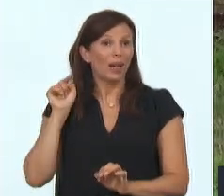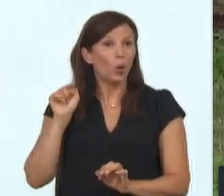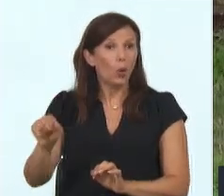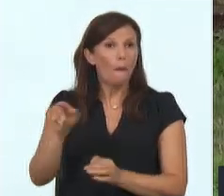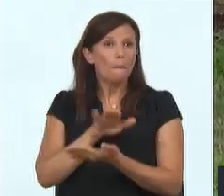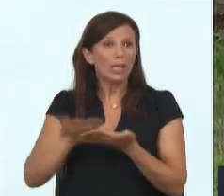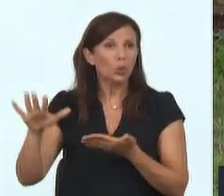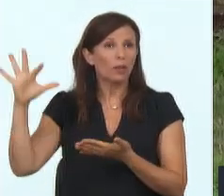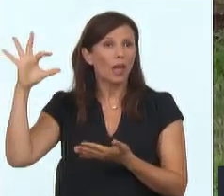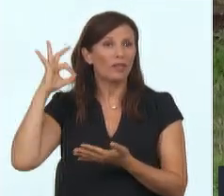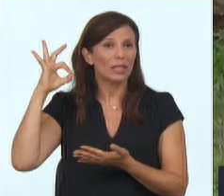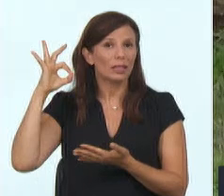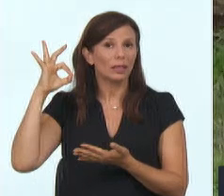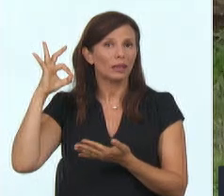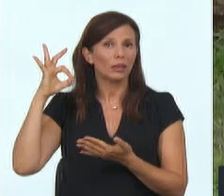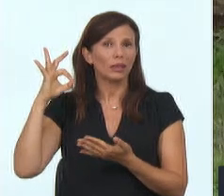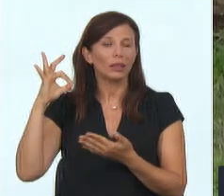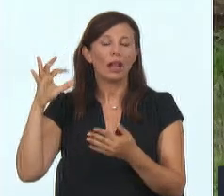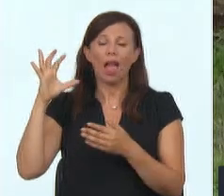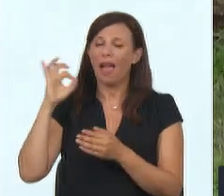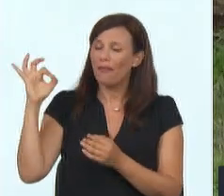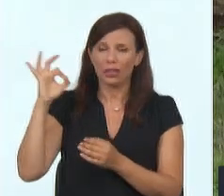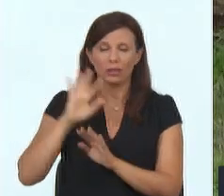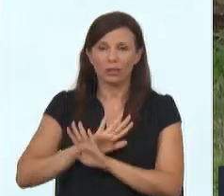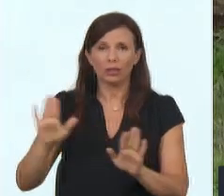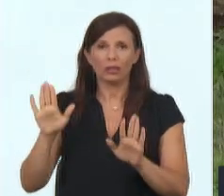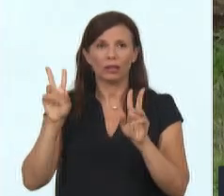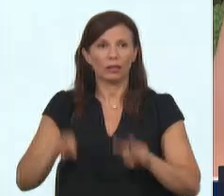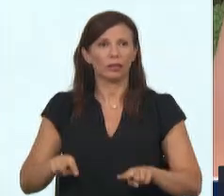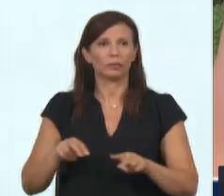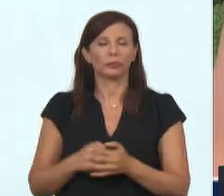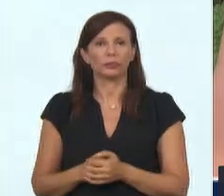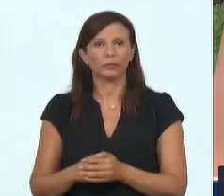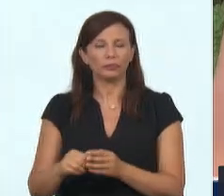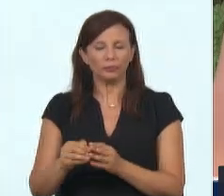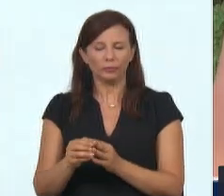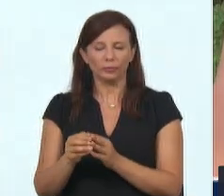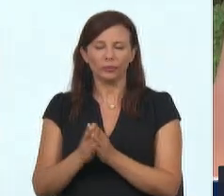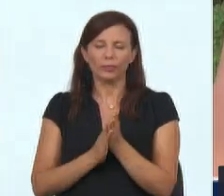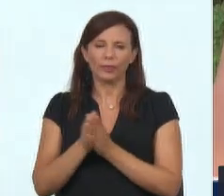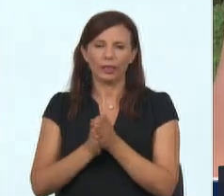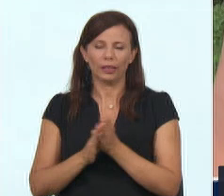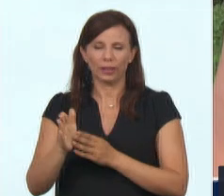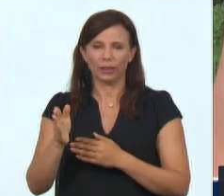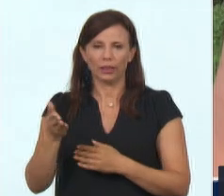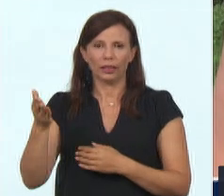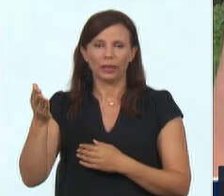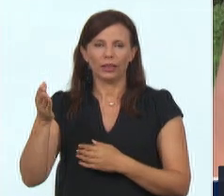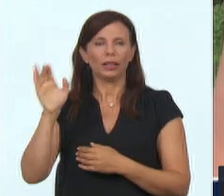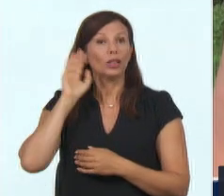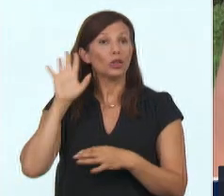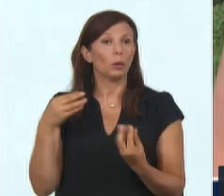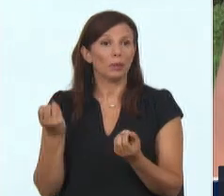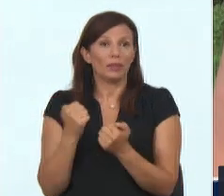אפס. וזה אחרי בחירה, שושי. אנחנו שומעים את הדברים הקשים שלך, ואנחנו